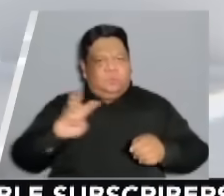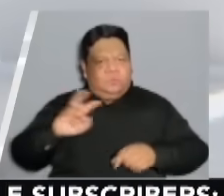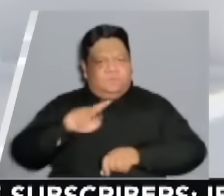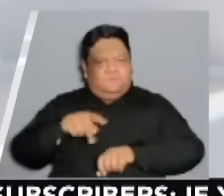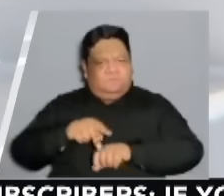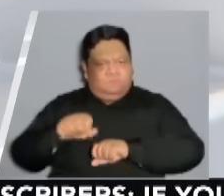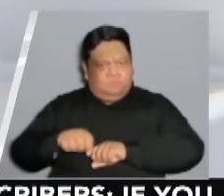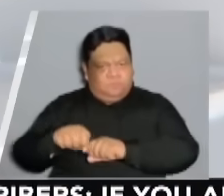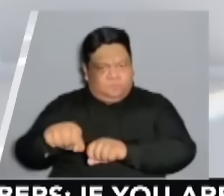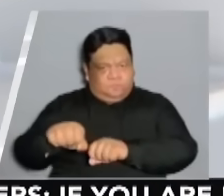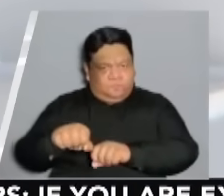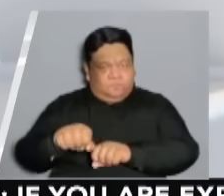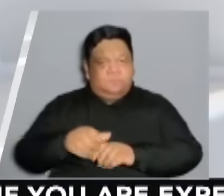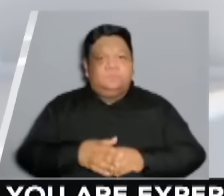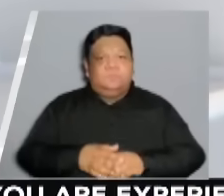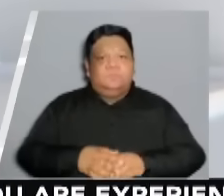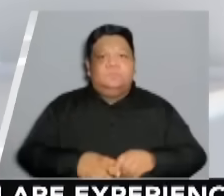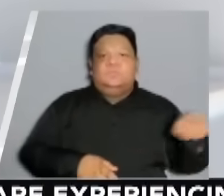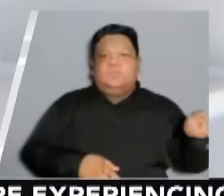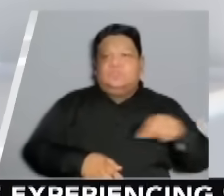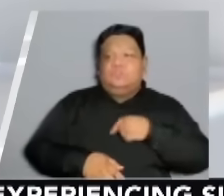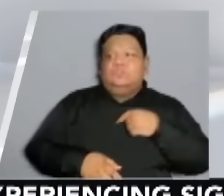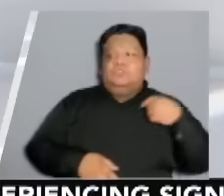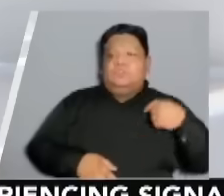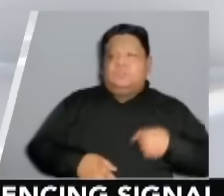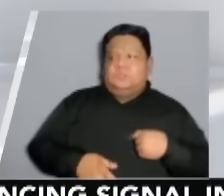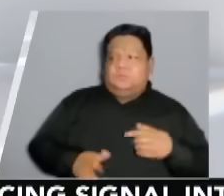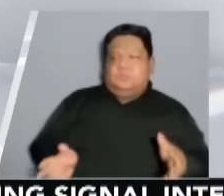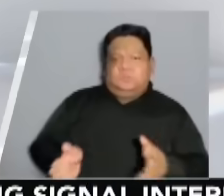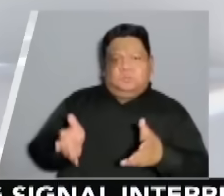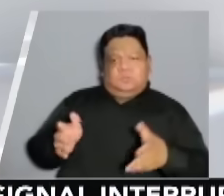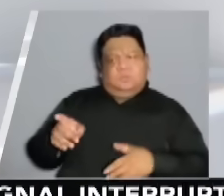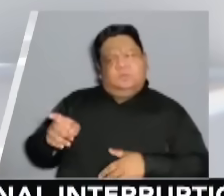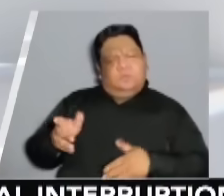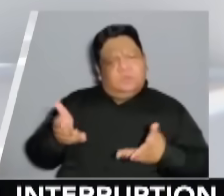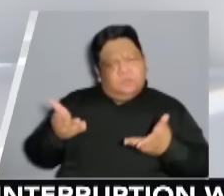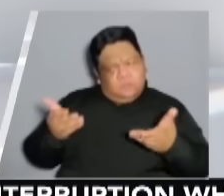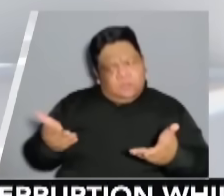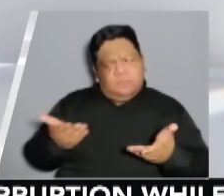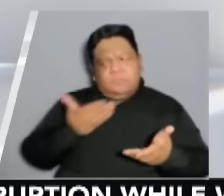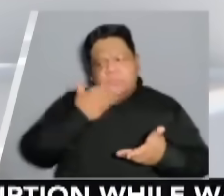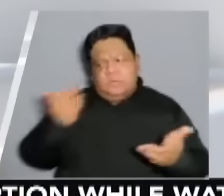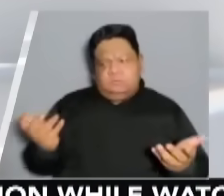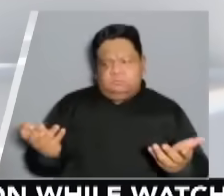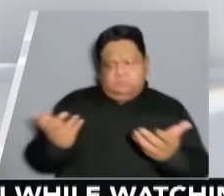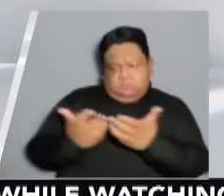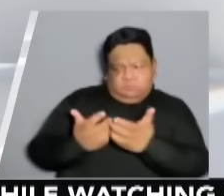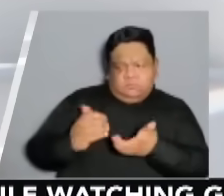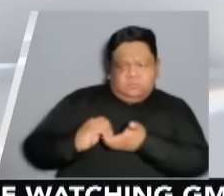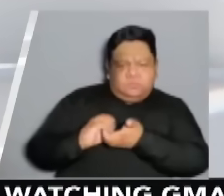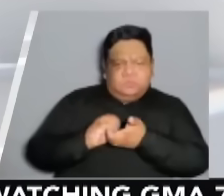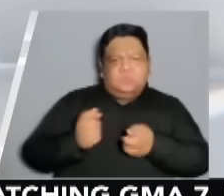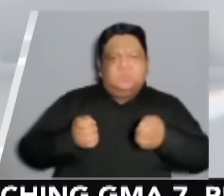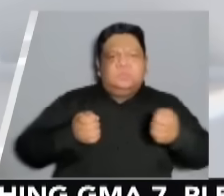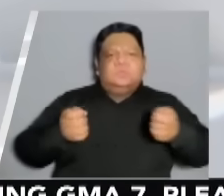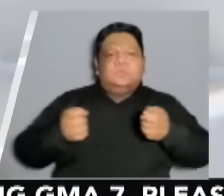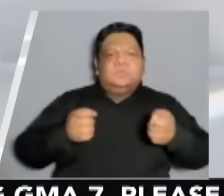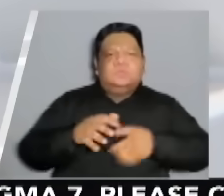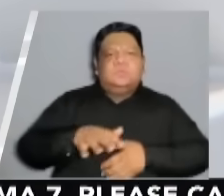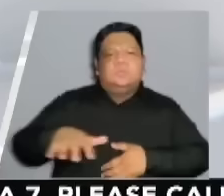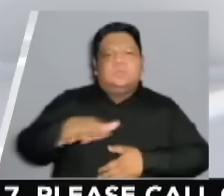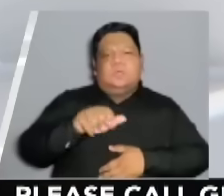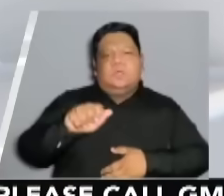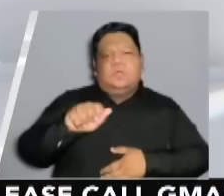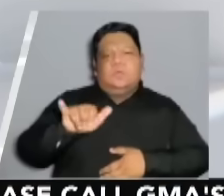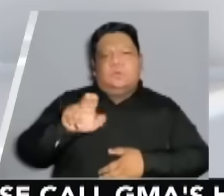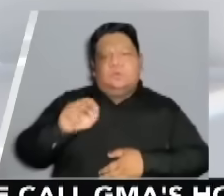Pero paghimok ng China sa Pilipinas, hayaan ang magkatuwang na pamamahala sa sitwasyon sa Yungin Shoal kasama ang China.